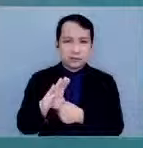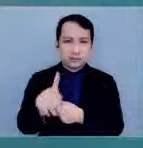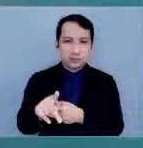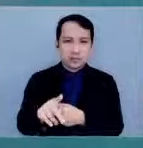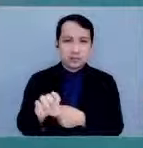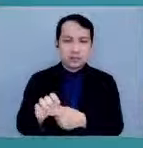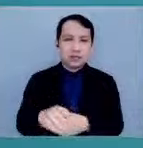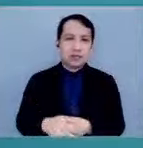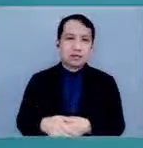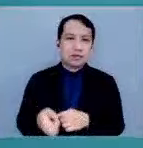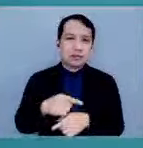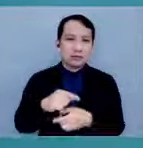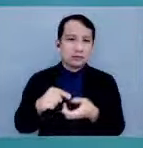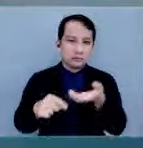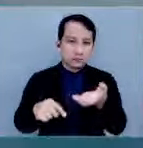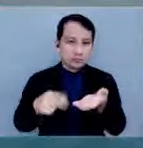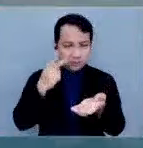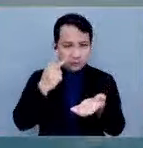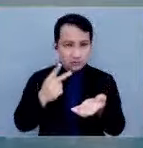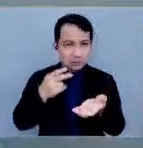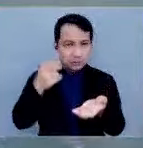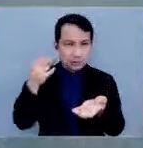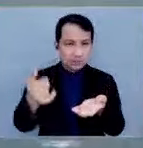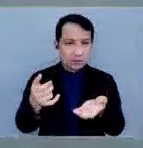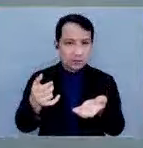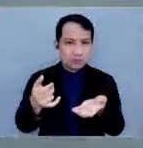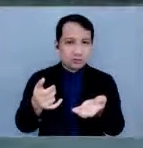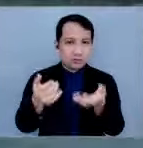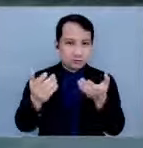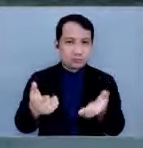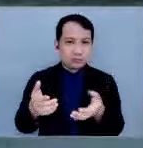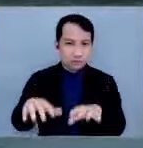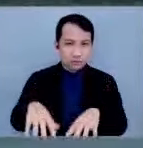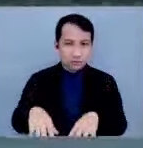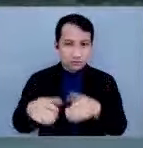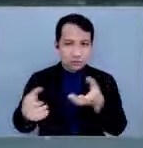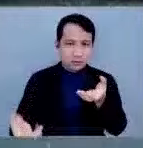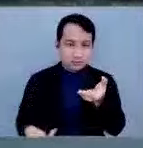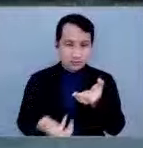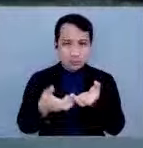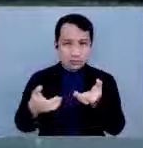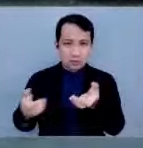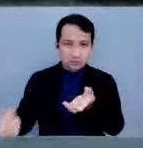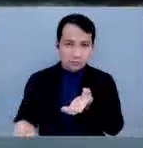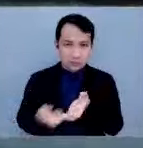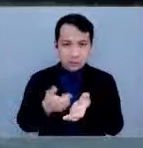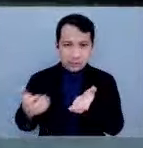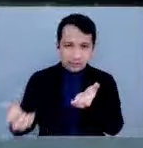Mula sa itaas, makikitang tone-toneladang buhanging kinakarga ng mga barko.